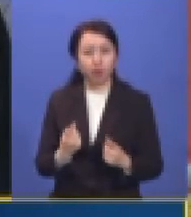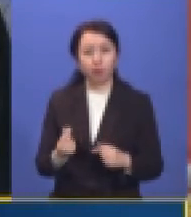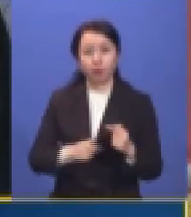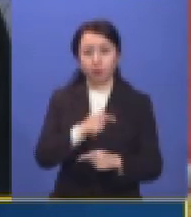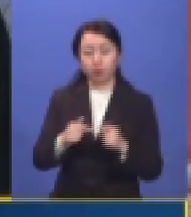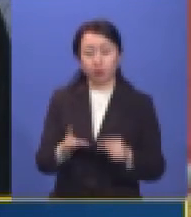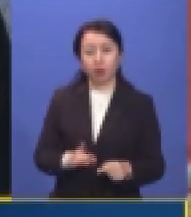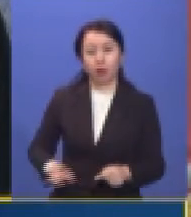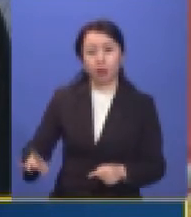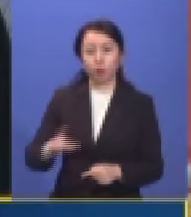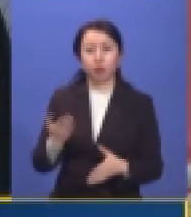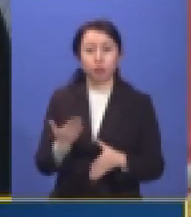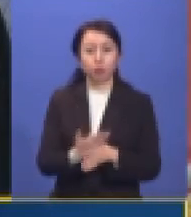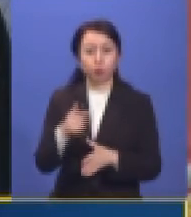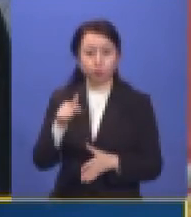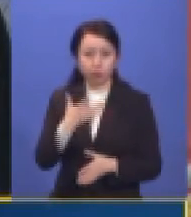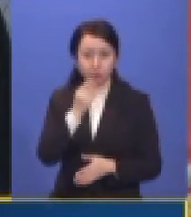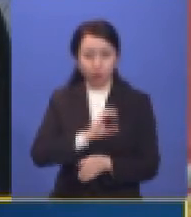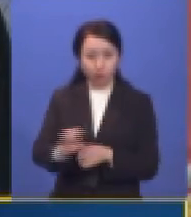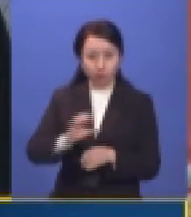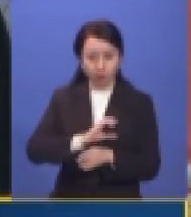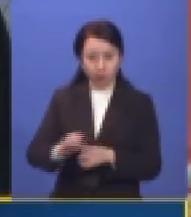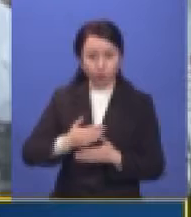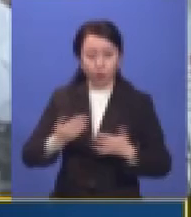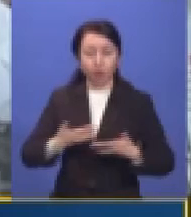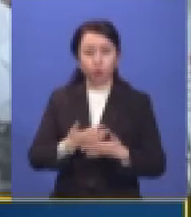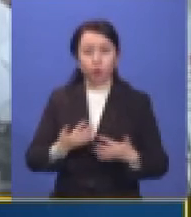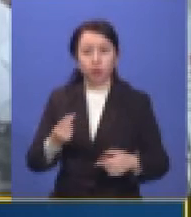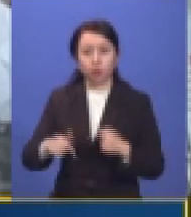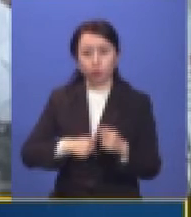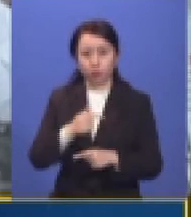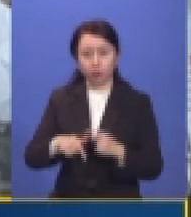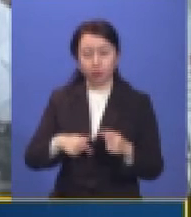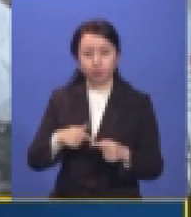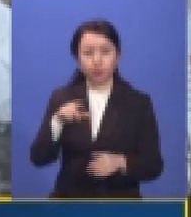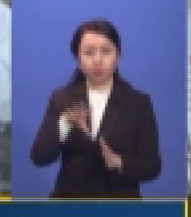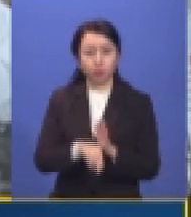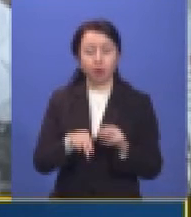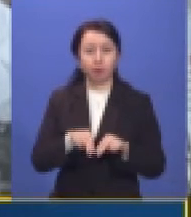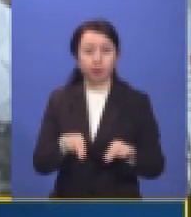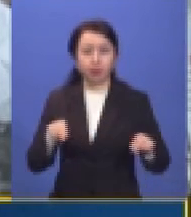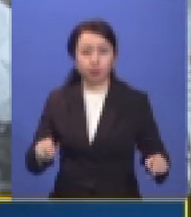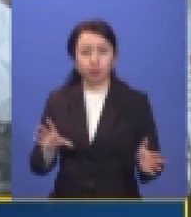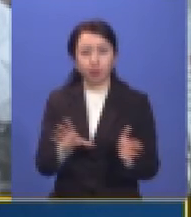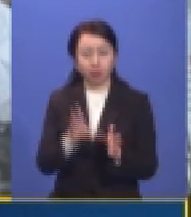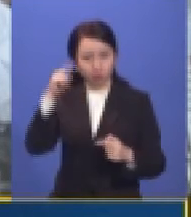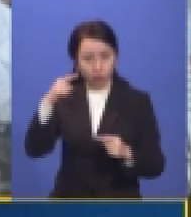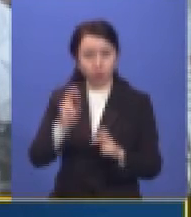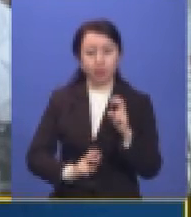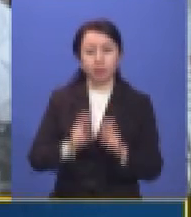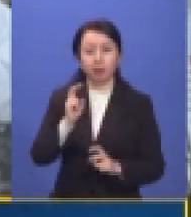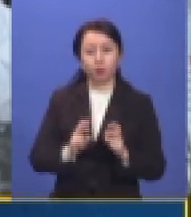предпринимателей региона. Благодаря ей свои производства расширили и другие субъекты бизнеса. В их числе Петропавловский электротехнический